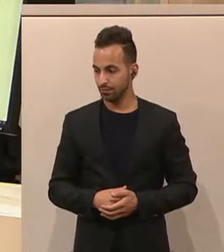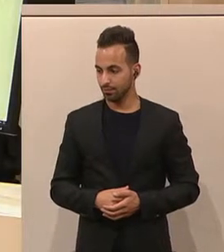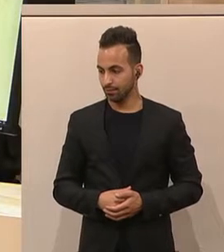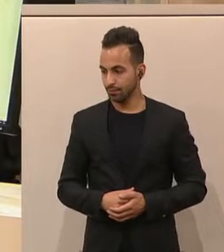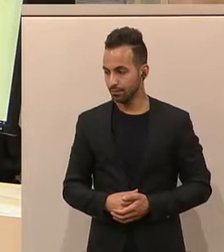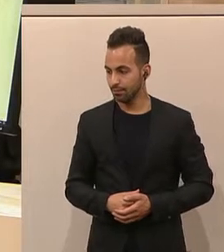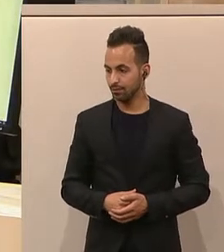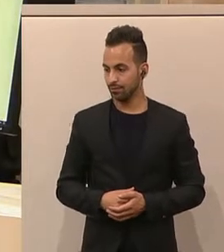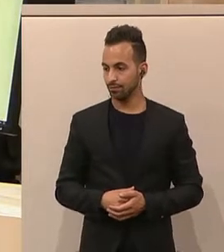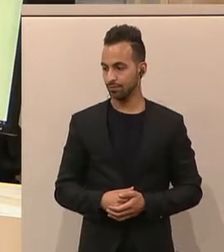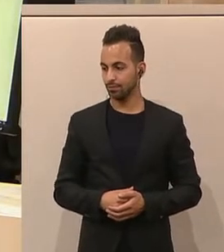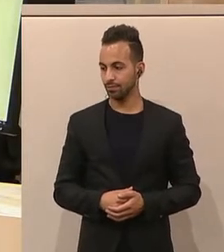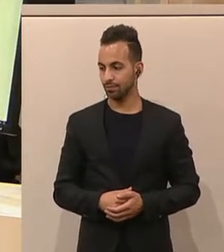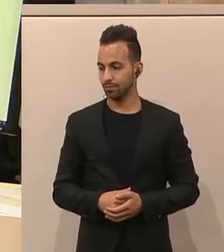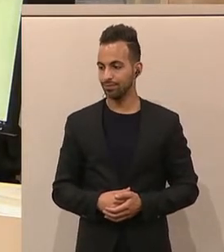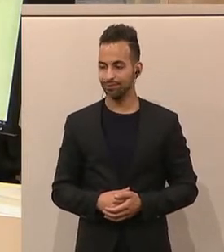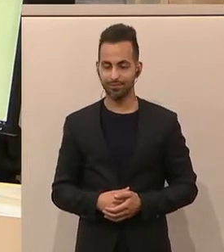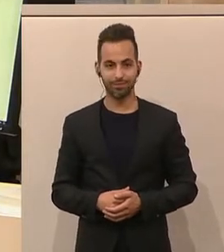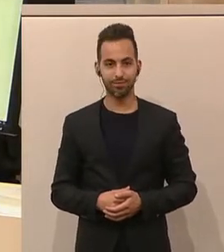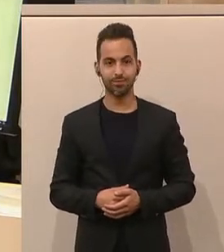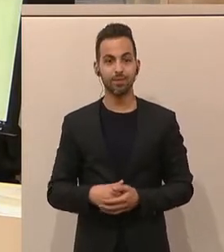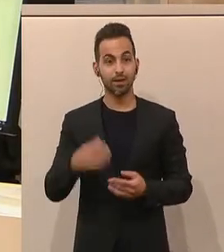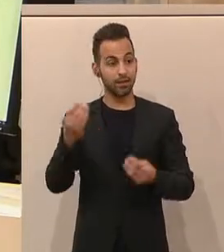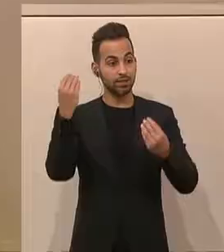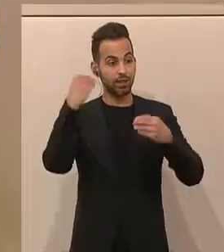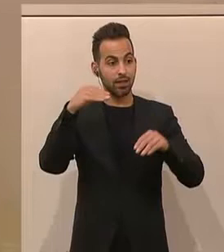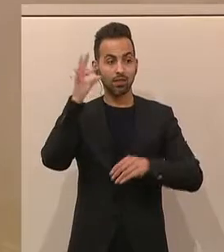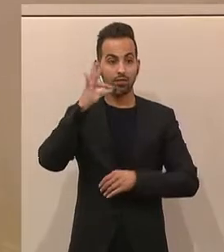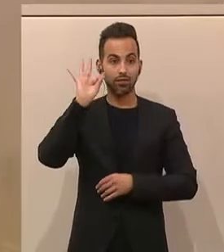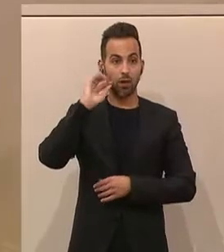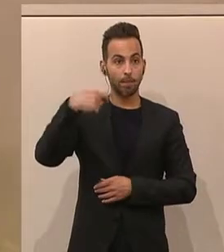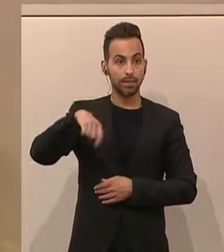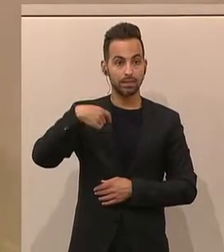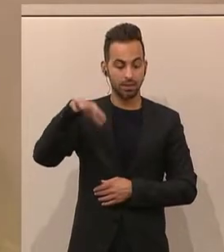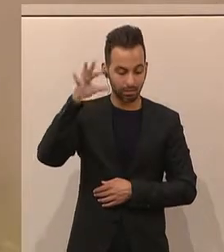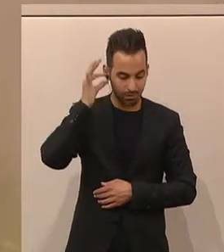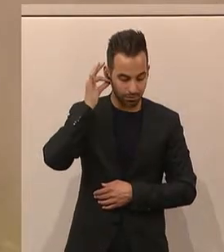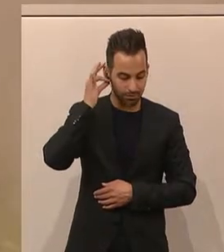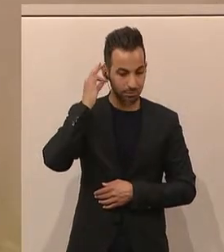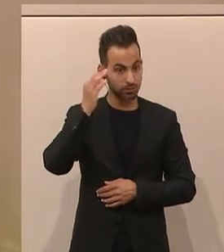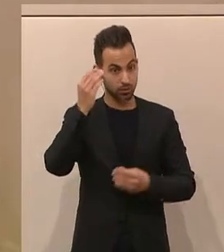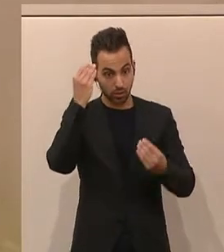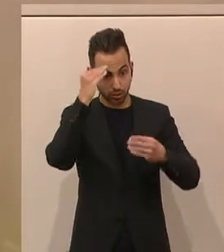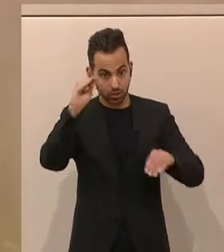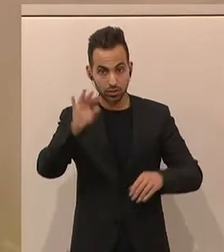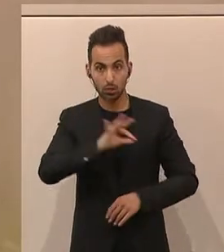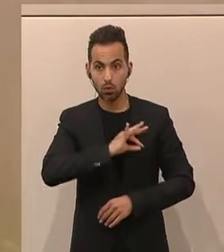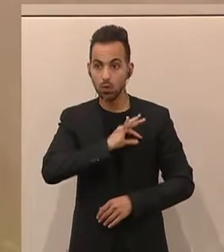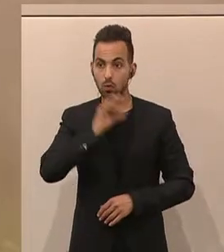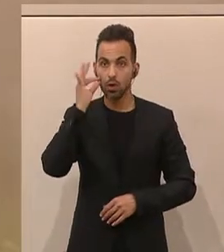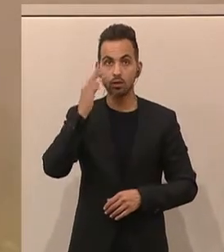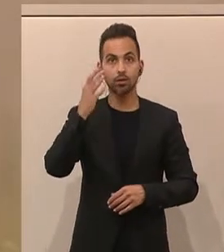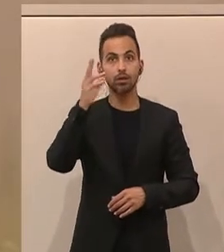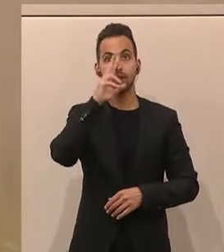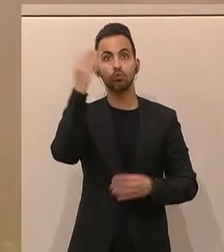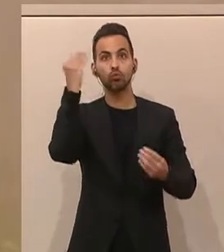Karl Nehammer von der ÖVP ist jetzt am Wort. Geschätzte Kolleginnen und Kollegen des Hohen Hauses, liebe Schülerinnen und Schüler in der